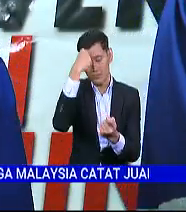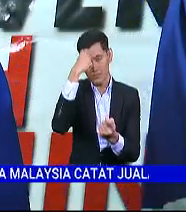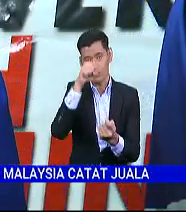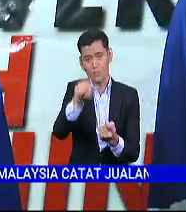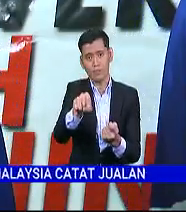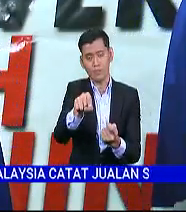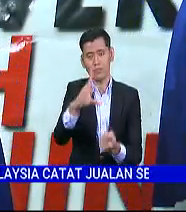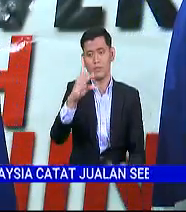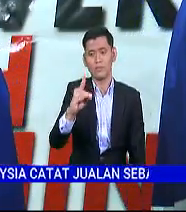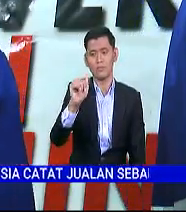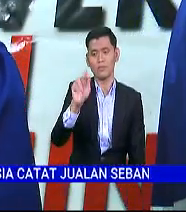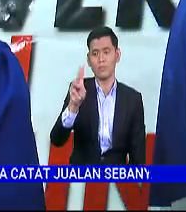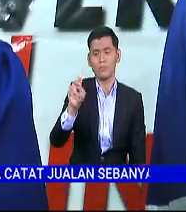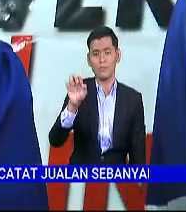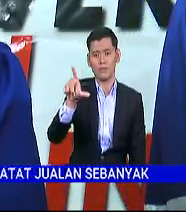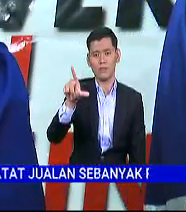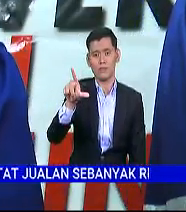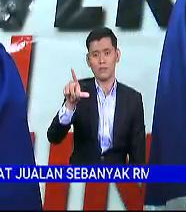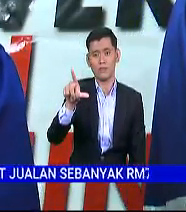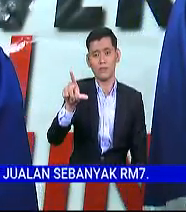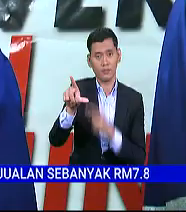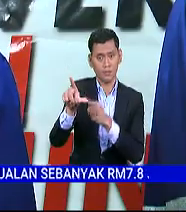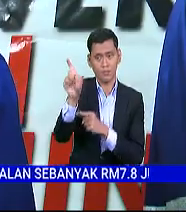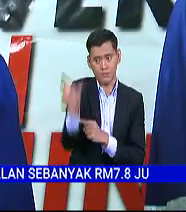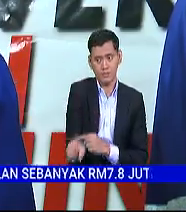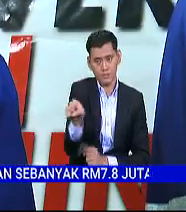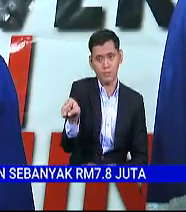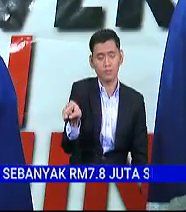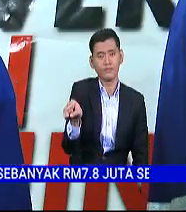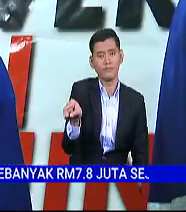apa Daniel nama dia. Daniel ini